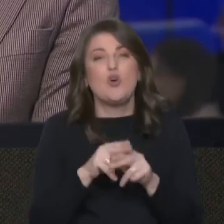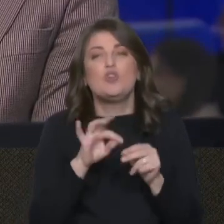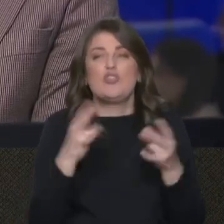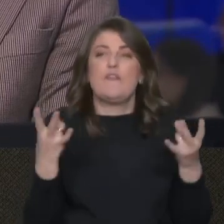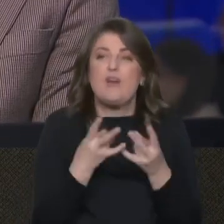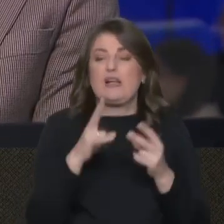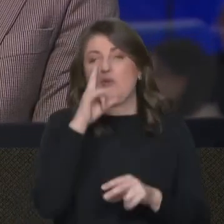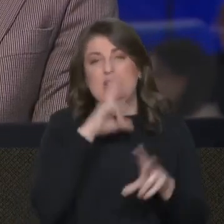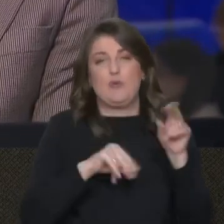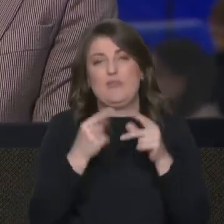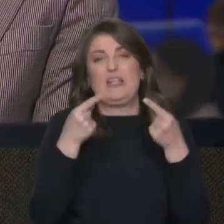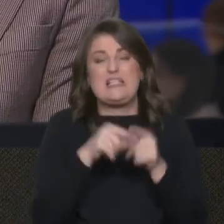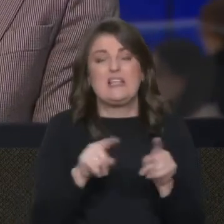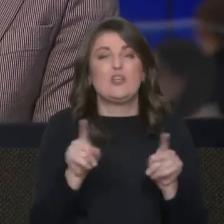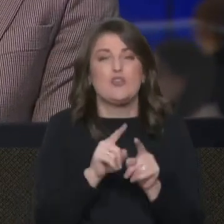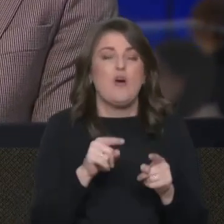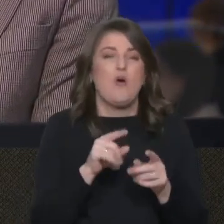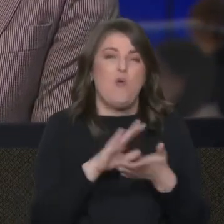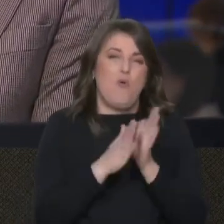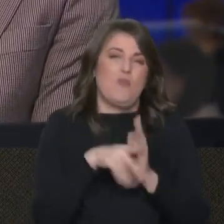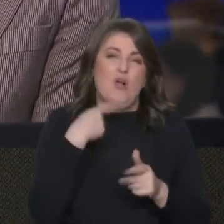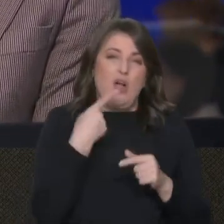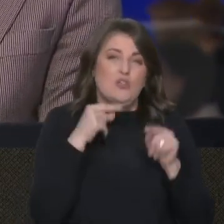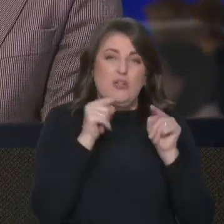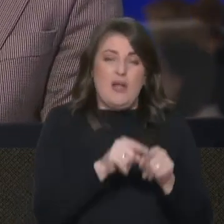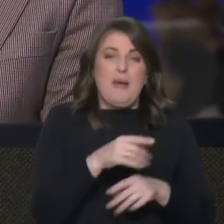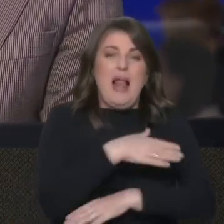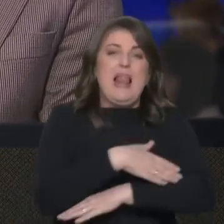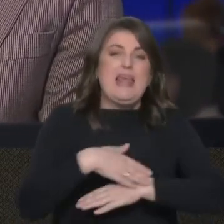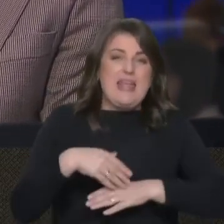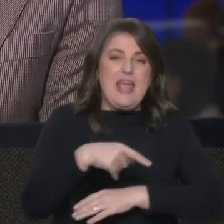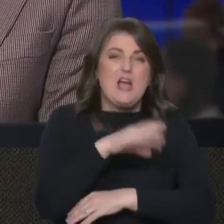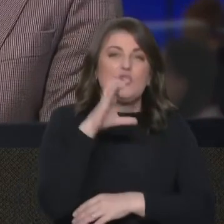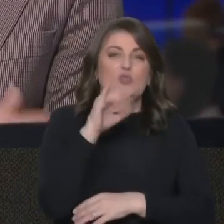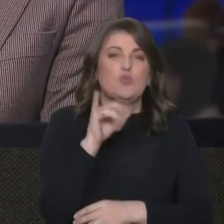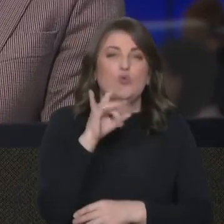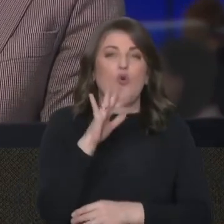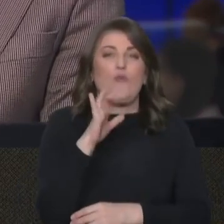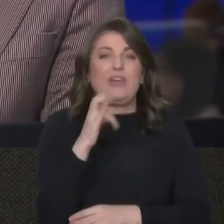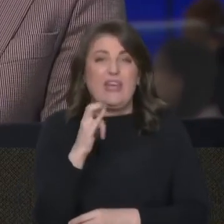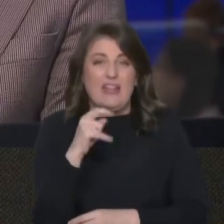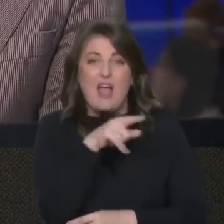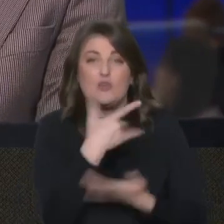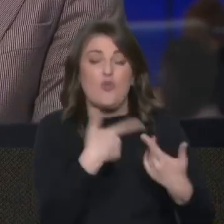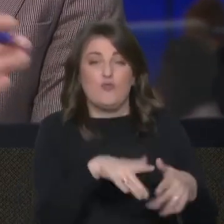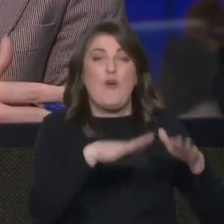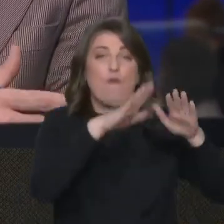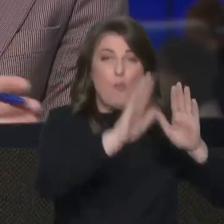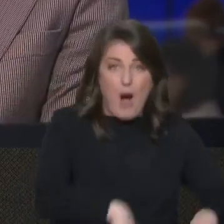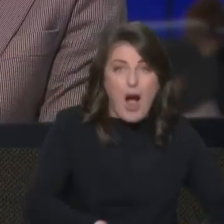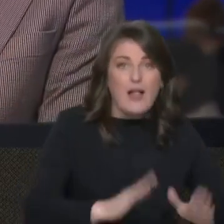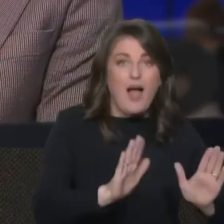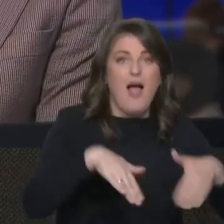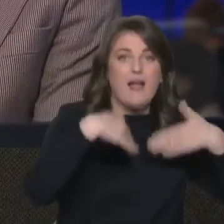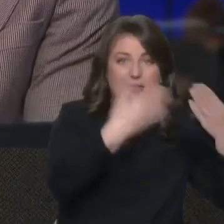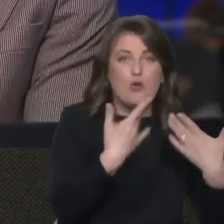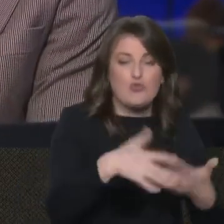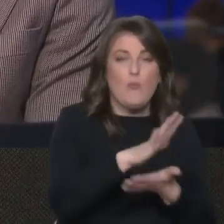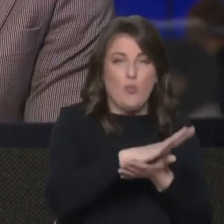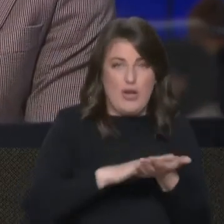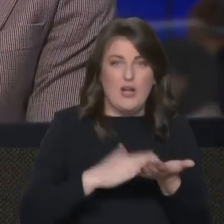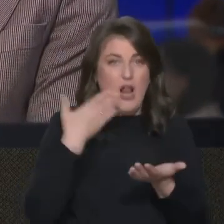варто сподіватися на те, що, умовно кажучи, там лінія Суровікіна, якщо вона там впала, то далі нібито буде легше.